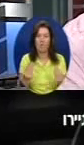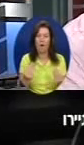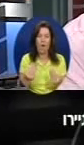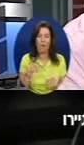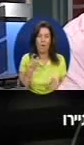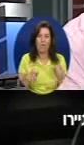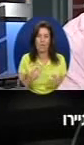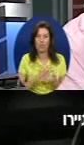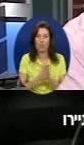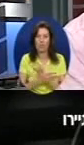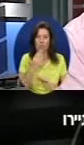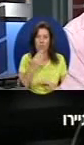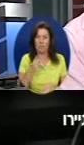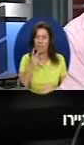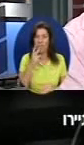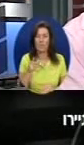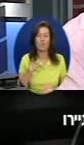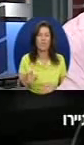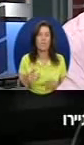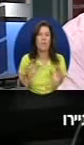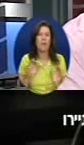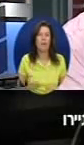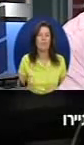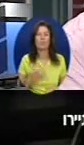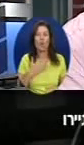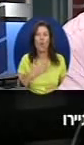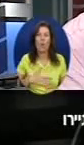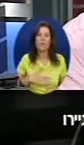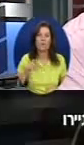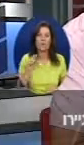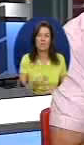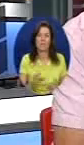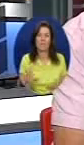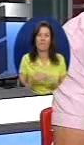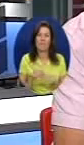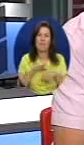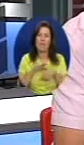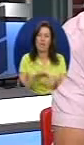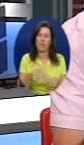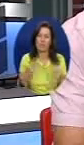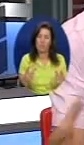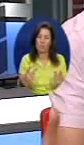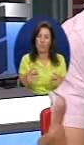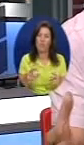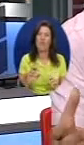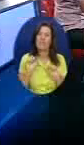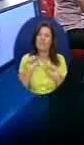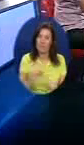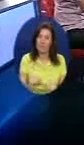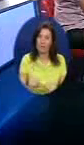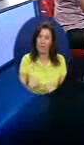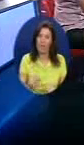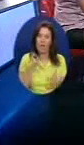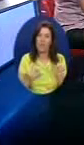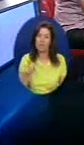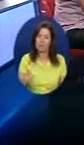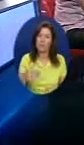שאותם אנשים צמאים לעניין הזה, ועם על ידי ליווי משמעותי ותמיכה באנשים האלה, אנשים אלה בסופו של דבר